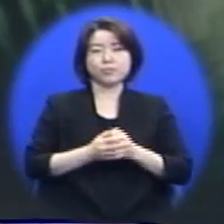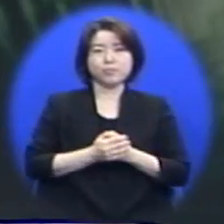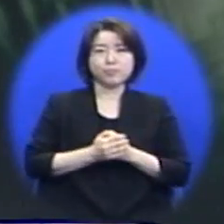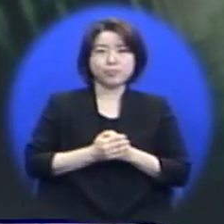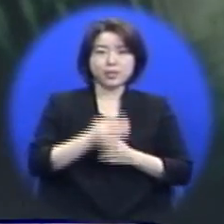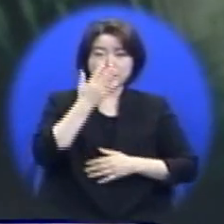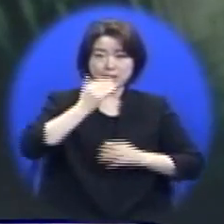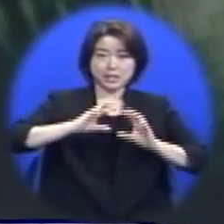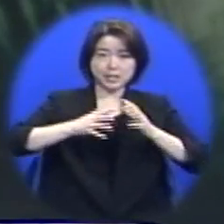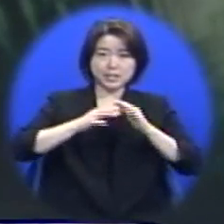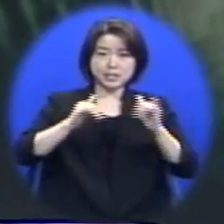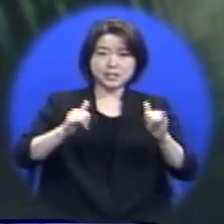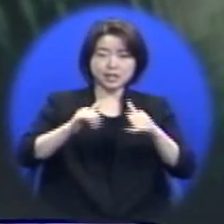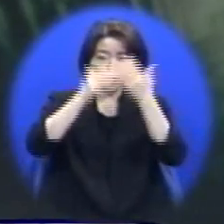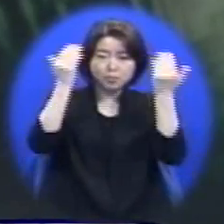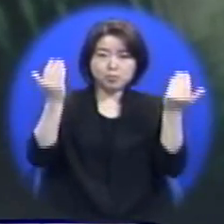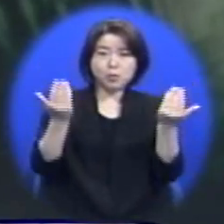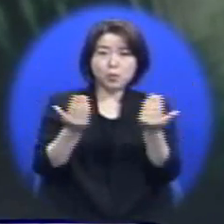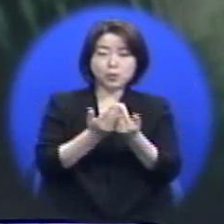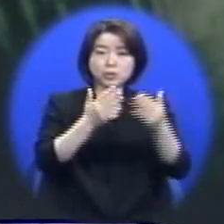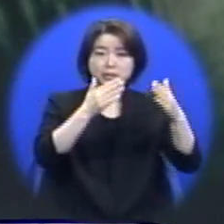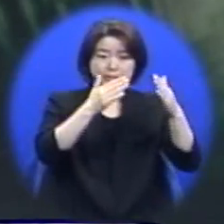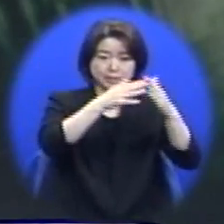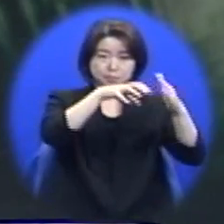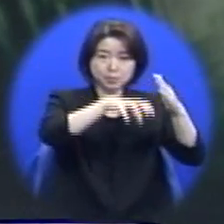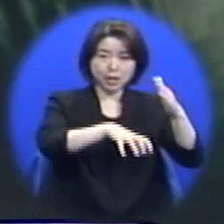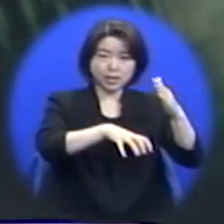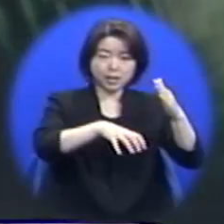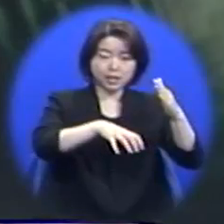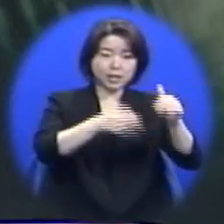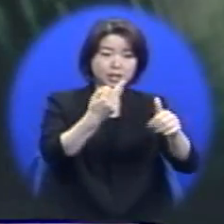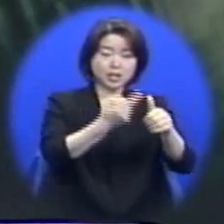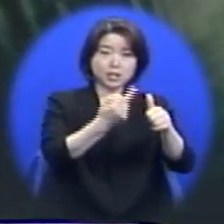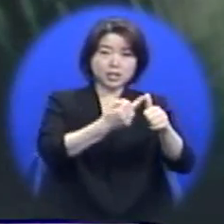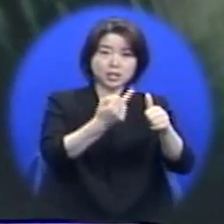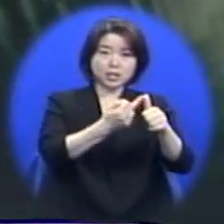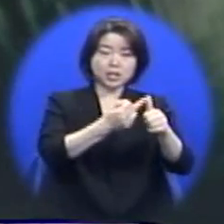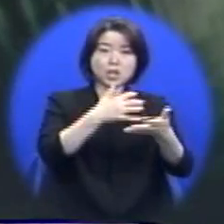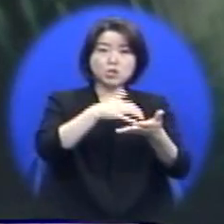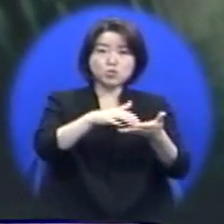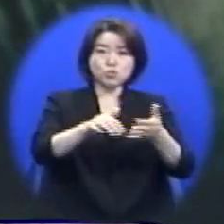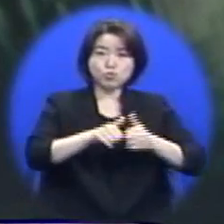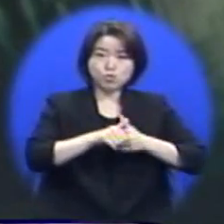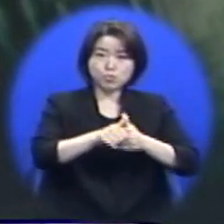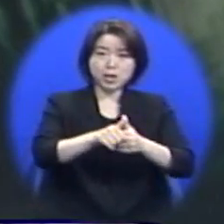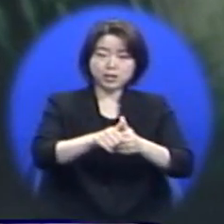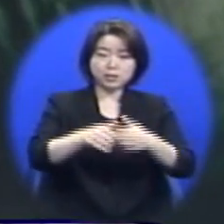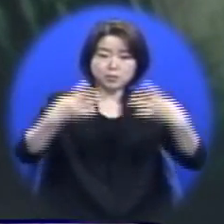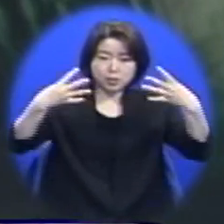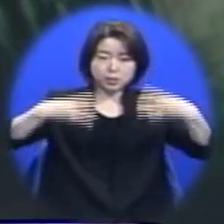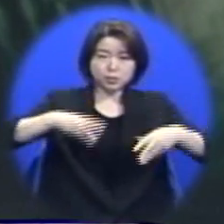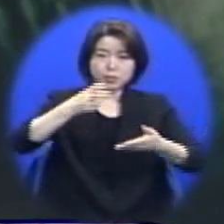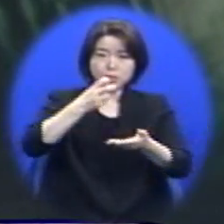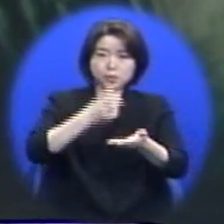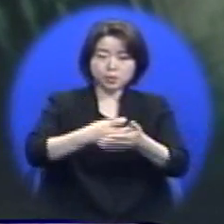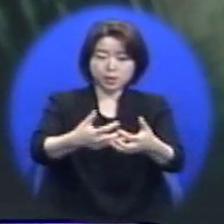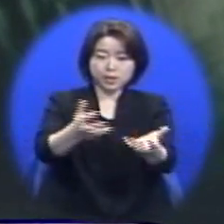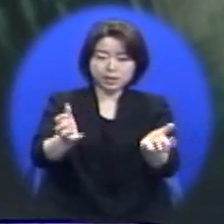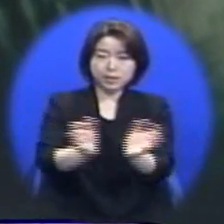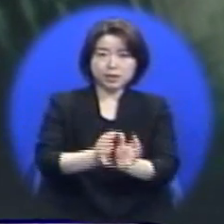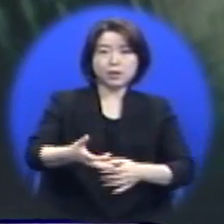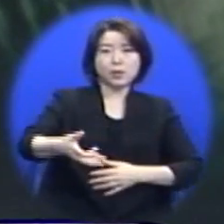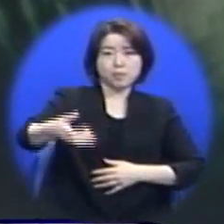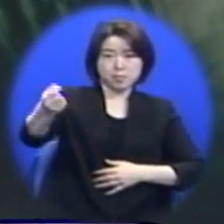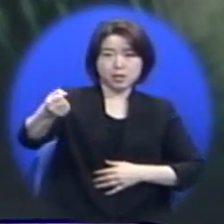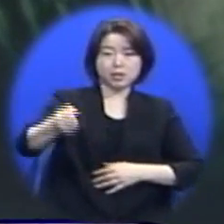그 이스라엘 모든 집안의 맏아들 수만큼 하나님께서 레위 지파를 받으셨어요. 그 수만큼